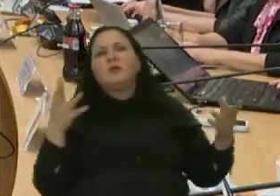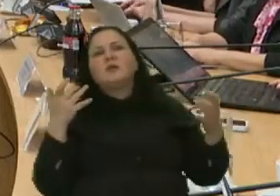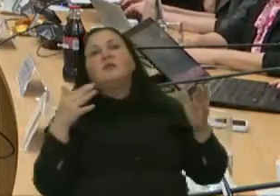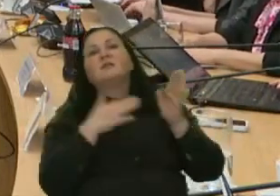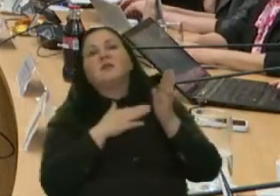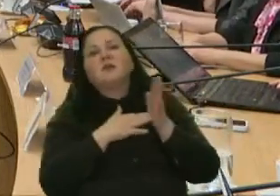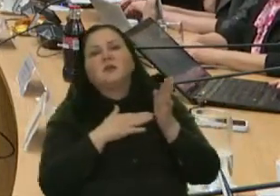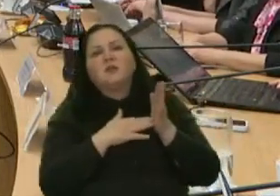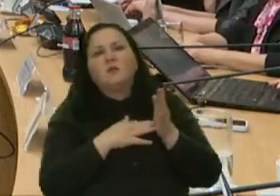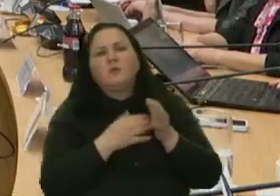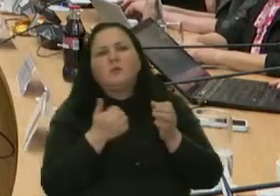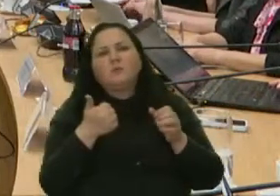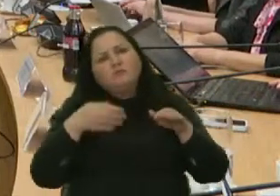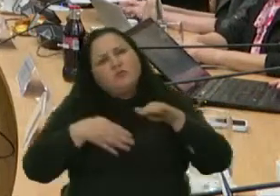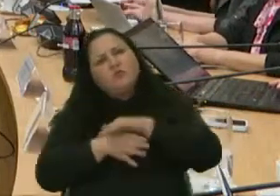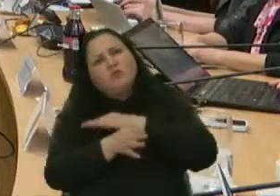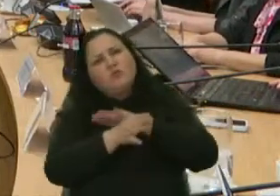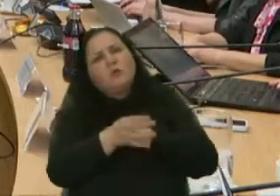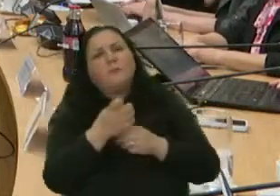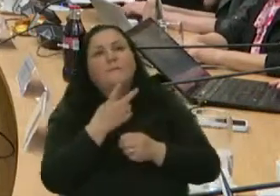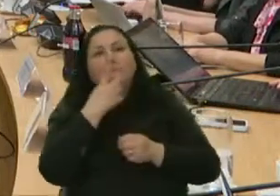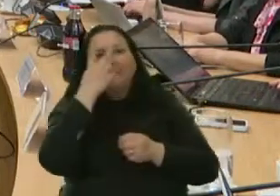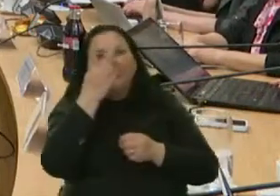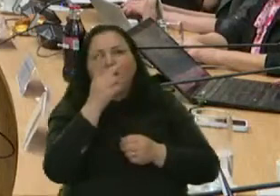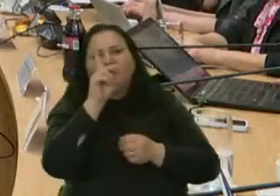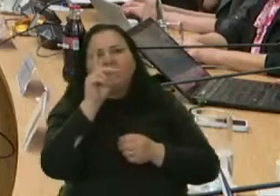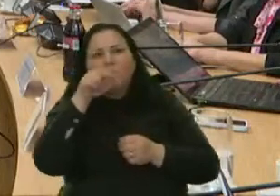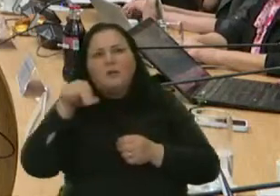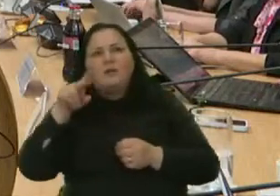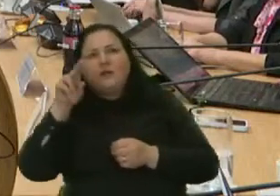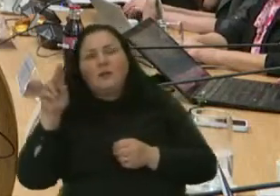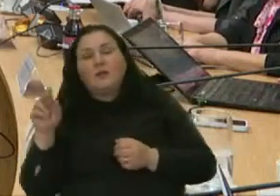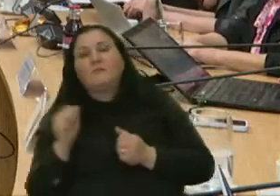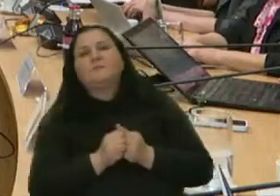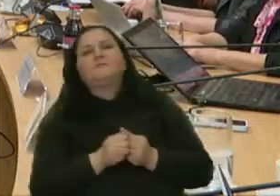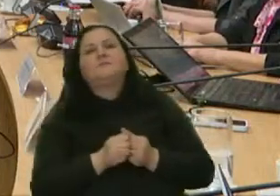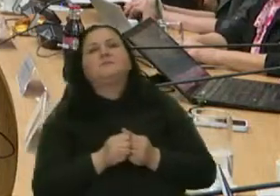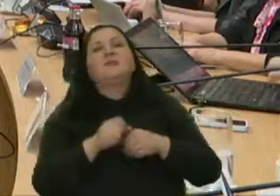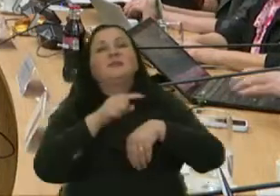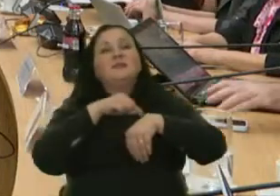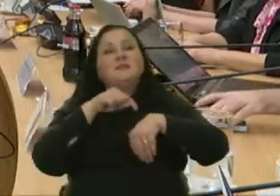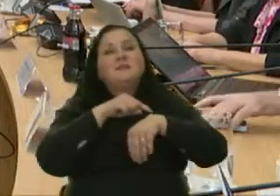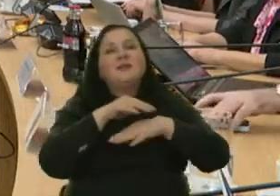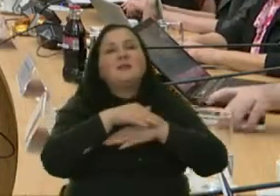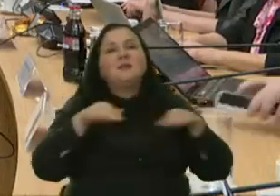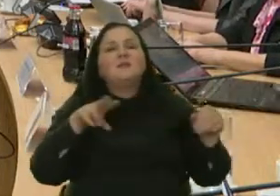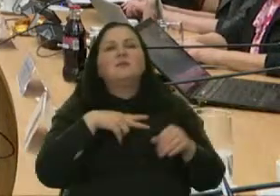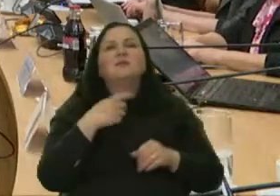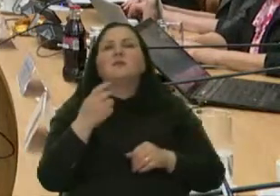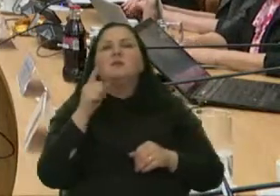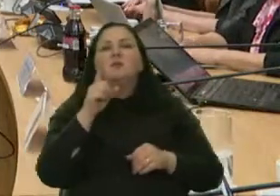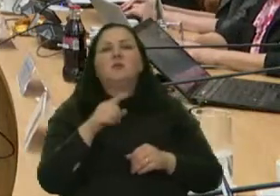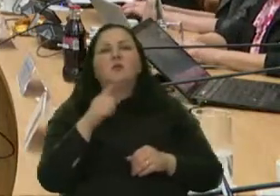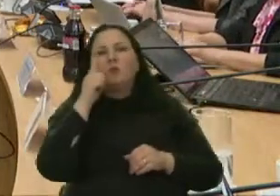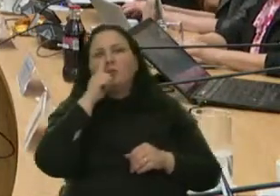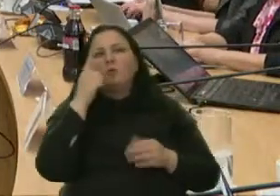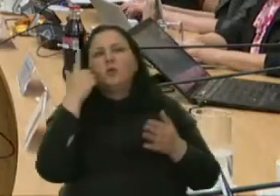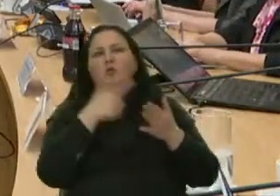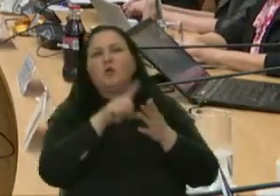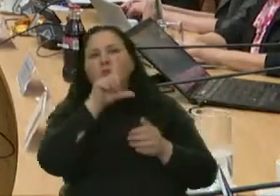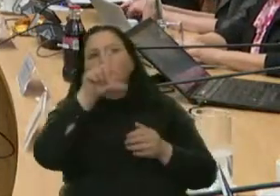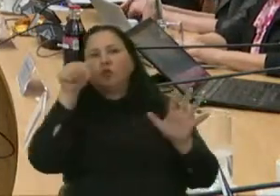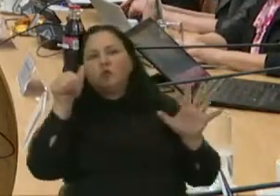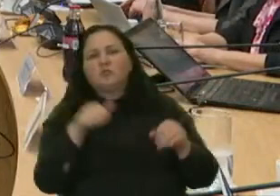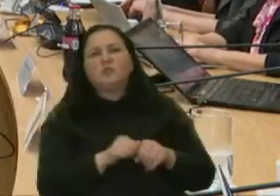necesarul de tunel prevăzut în pnr a fi finanțat termenul limită este iunie 2026 Deci